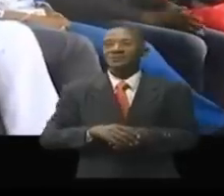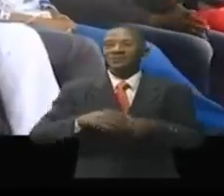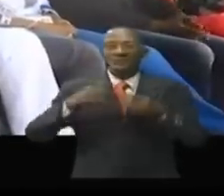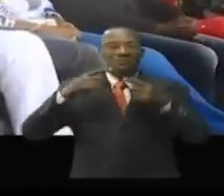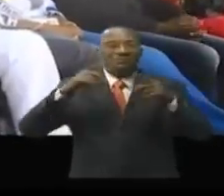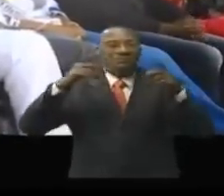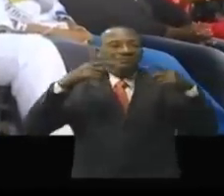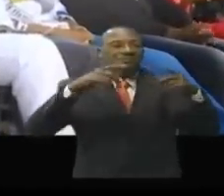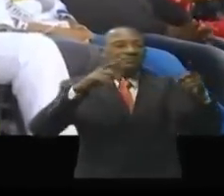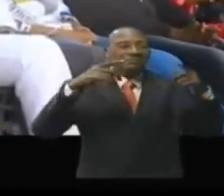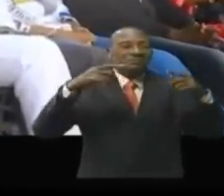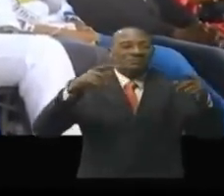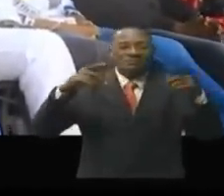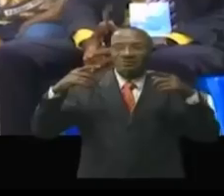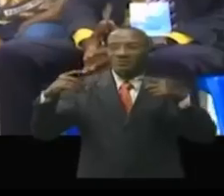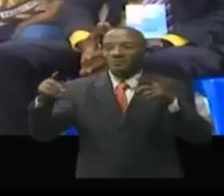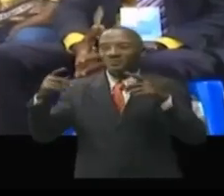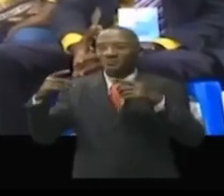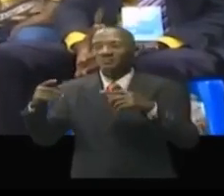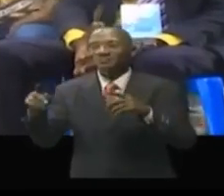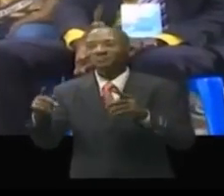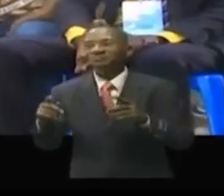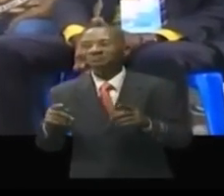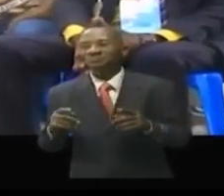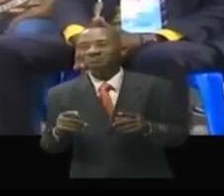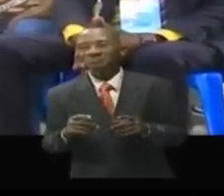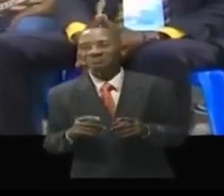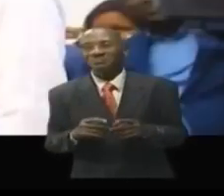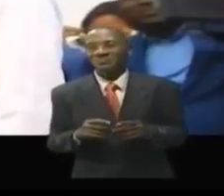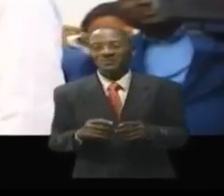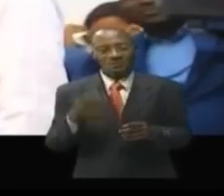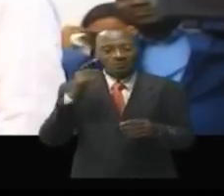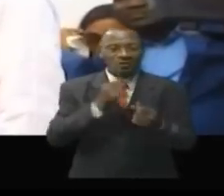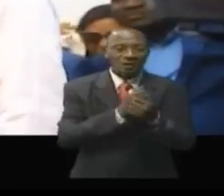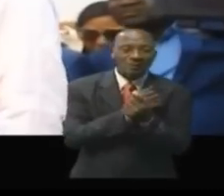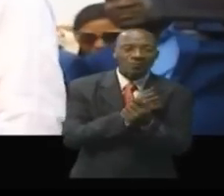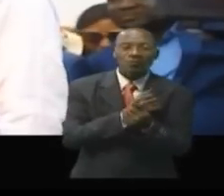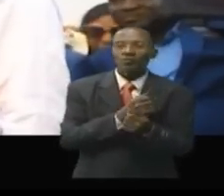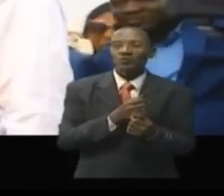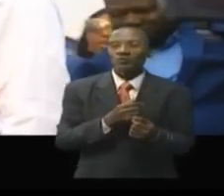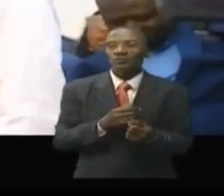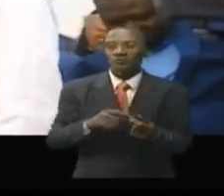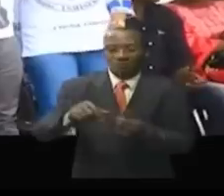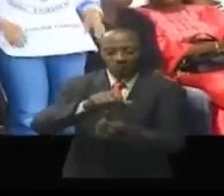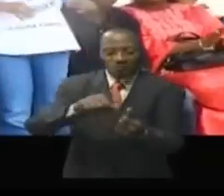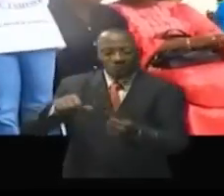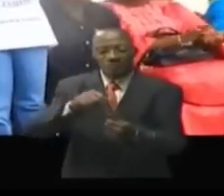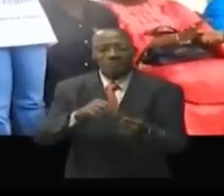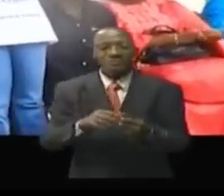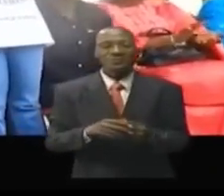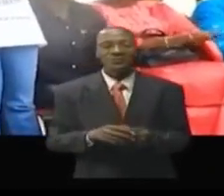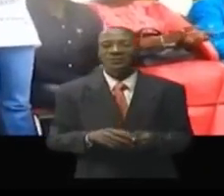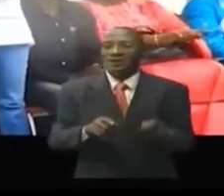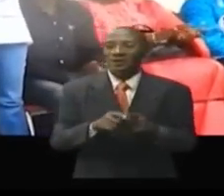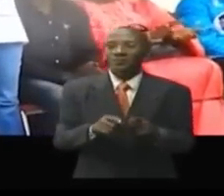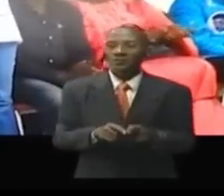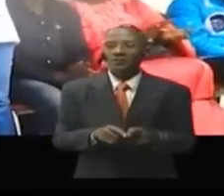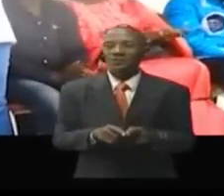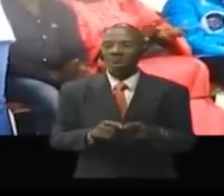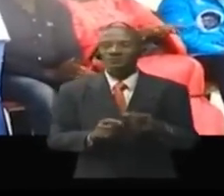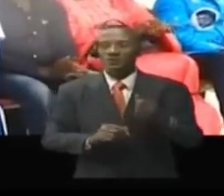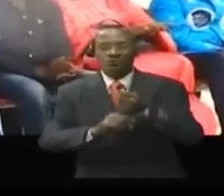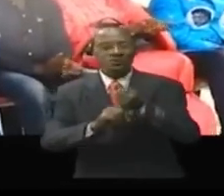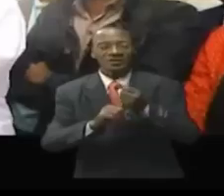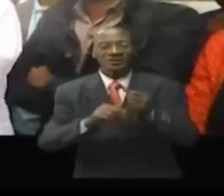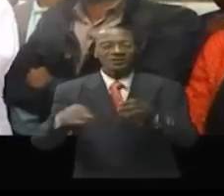semi-rurale en vue de la réélection au la main du président de la République, Félix Tshisekedi, et aussi des plus de députés UDPS.